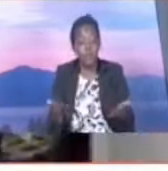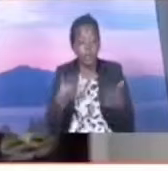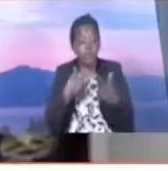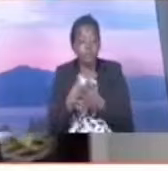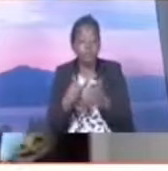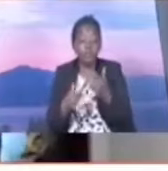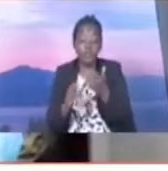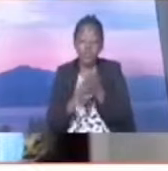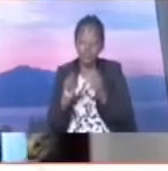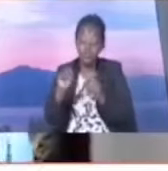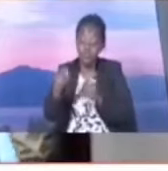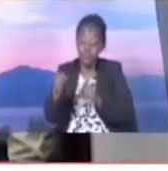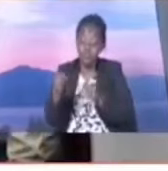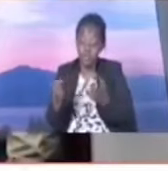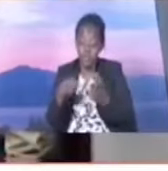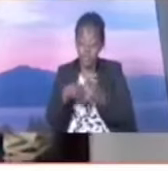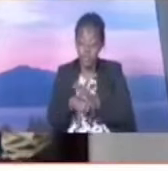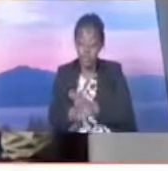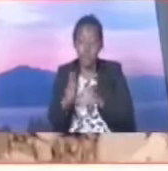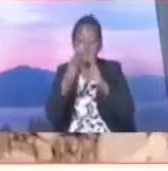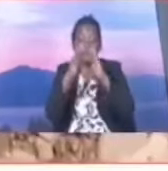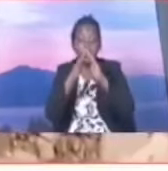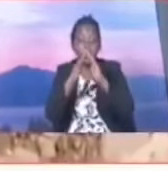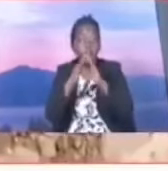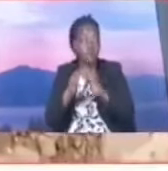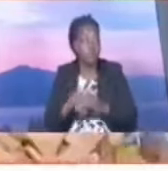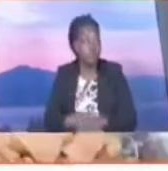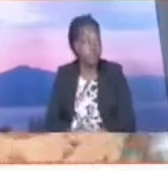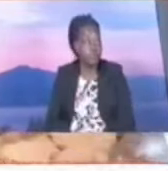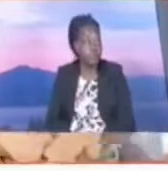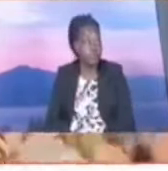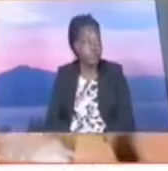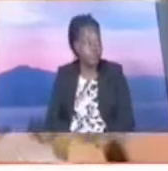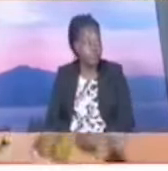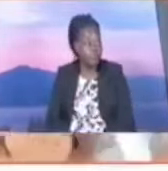ebibakozesa mu kumenya amakufulu ne bayingira mu nnyumba.